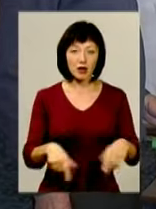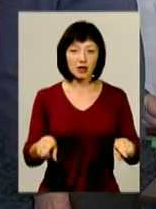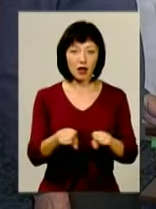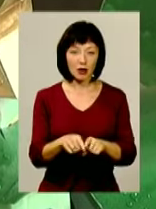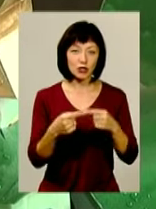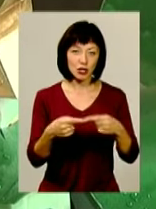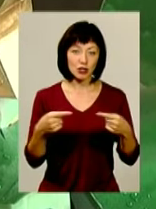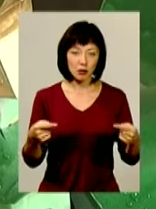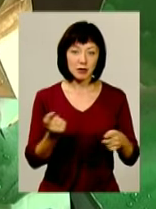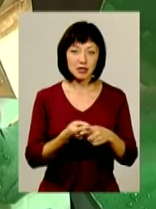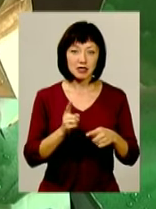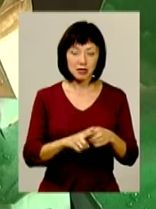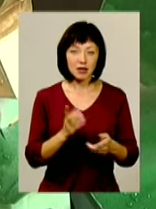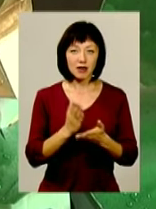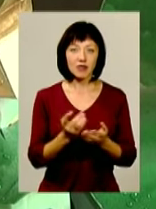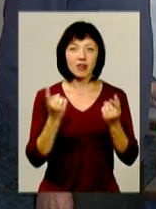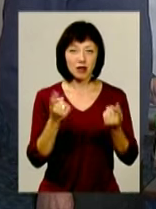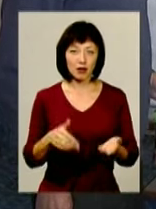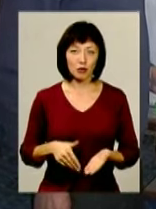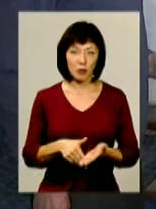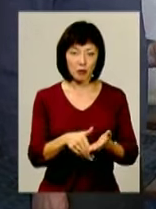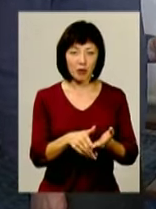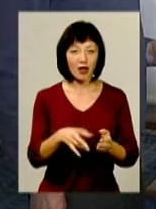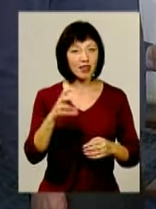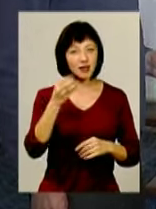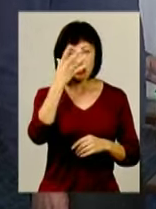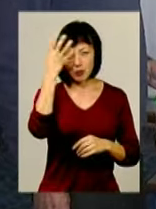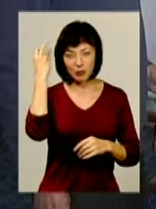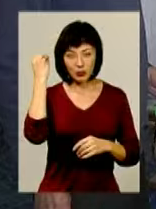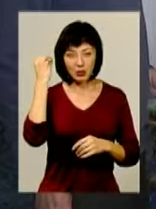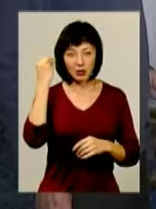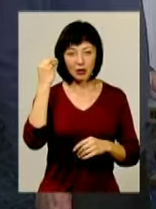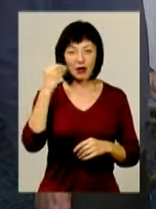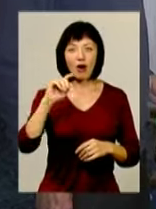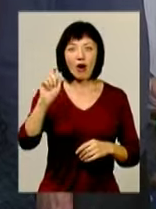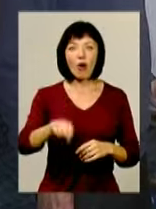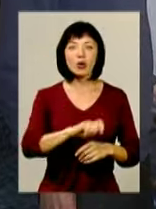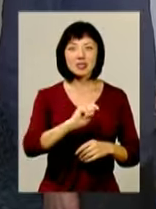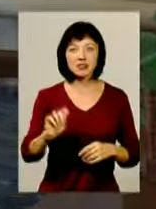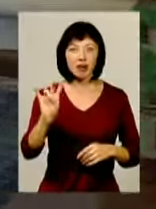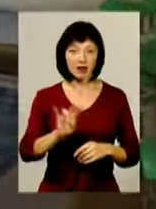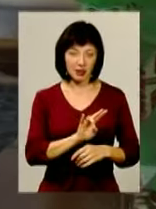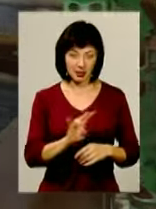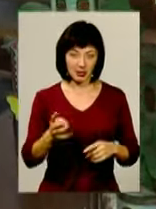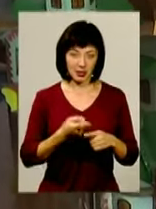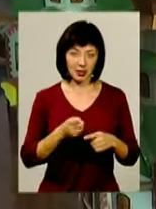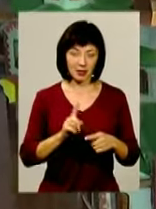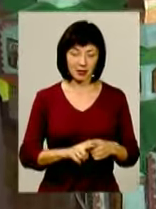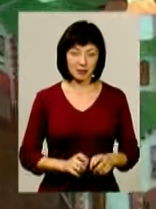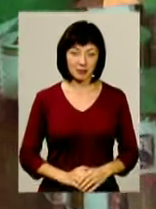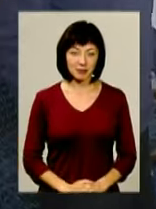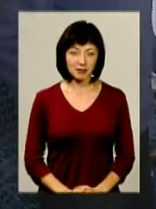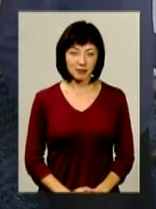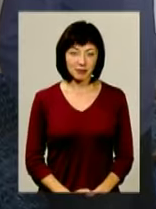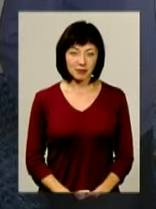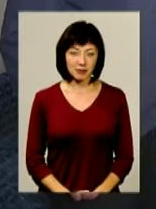такими речами. Адже це також велика є допомога. Не забудьте освятити їх. Обов'язково освятимо.